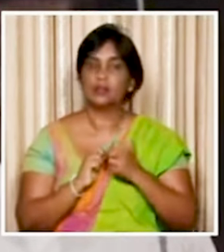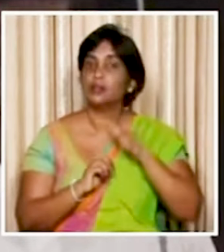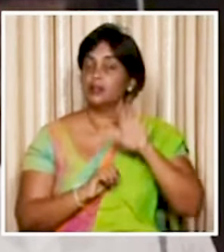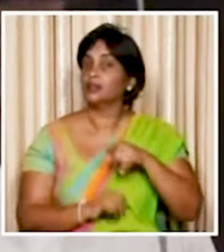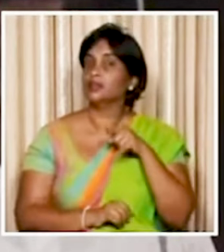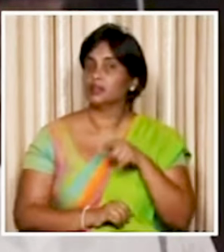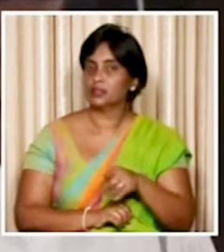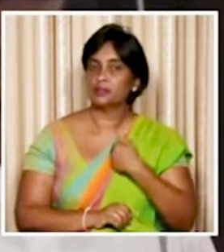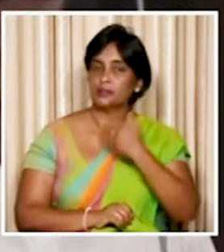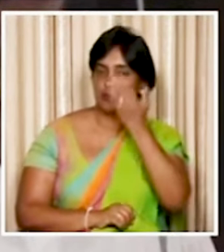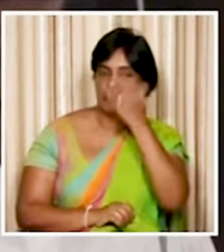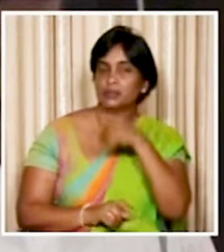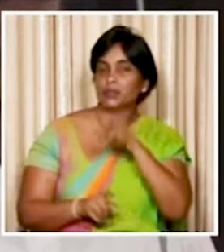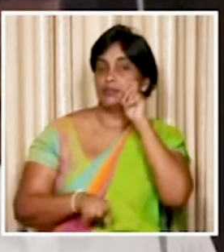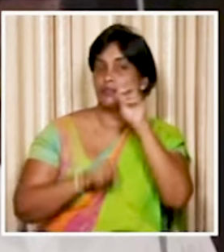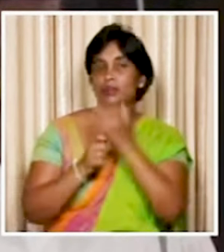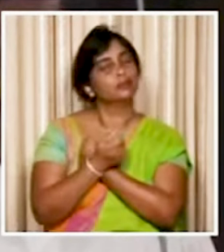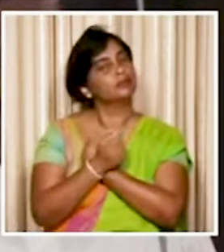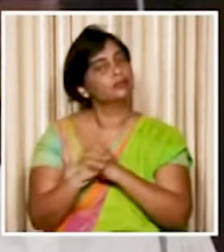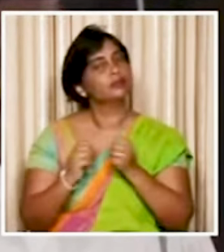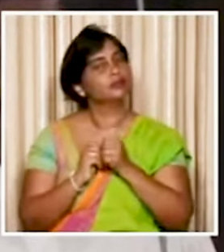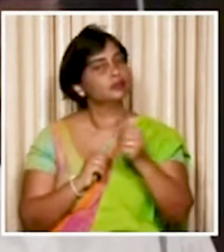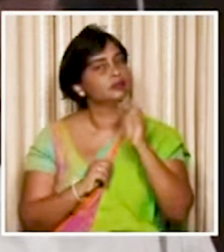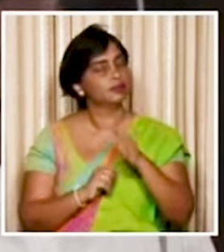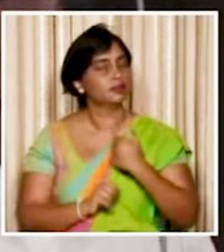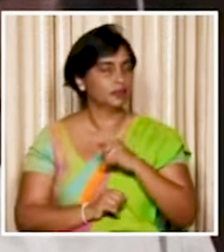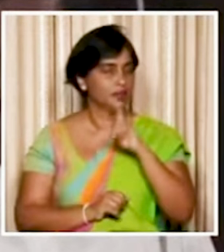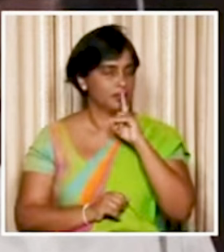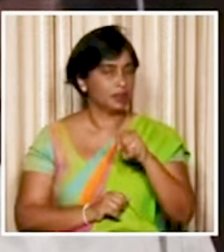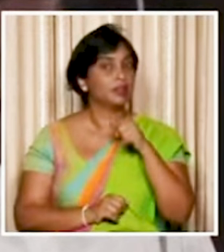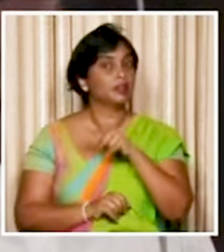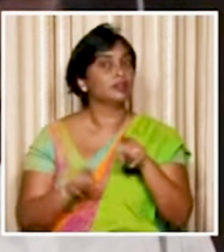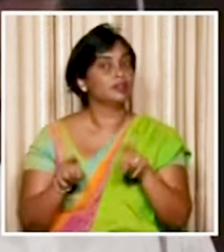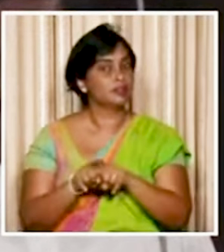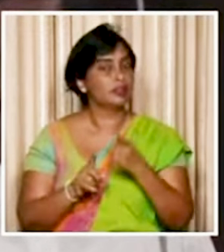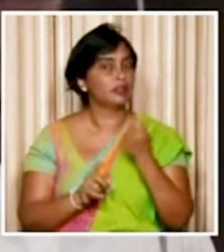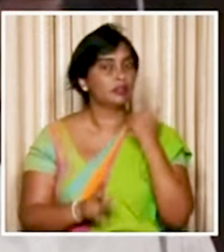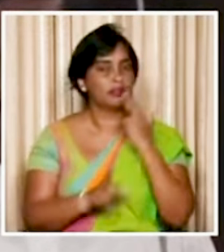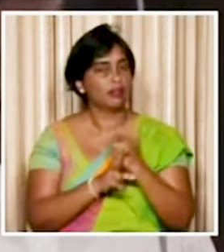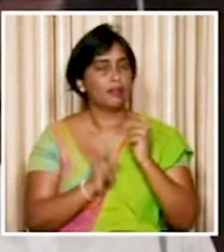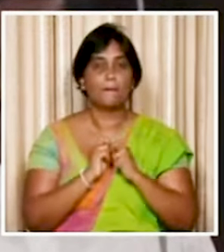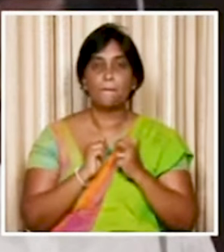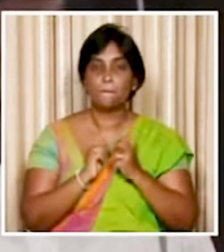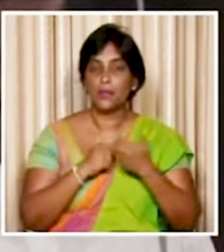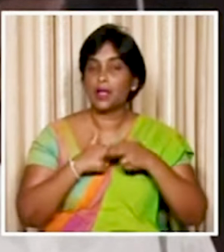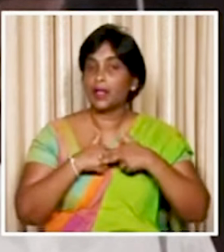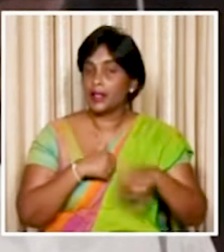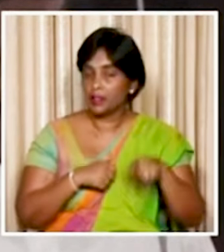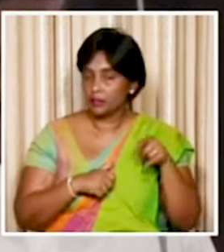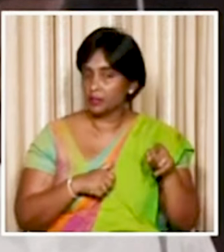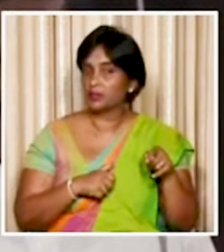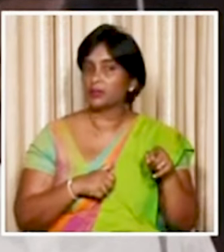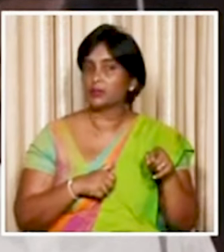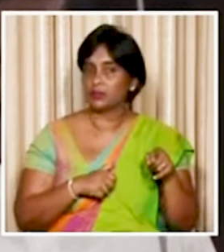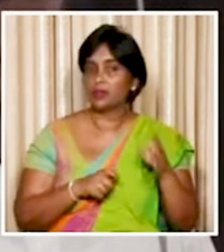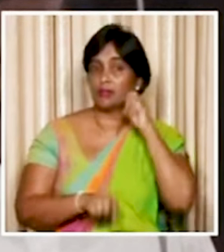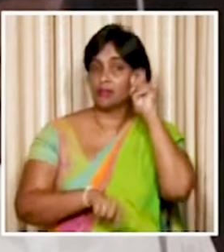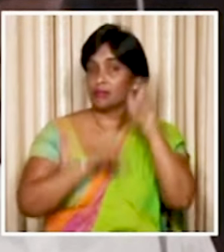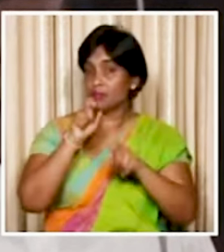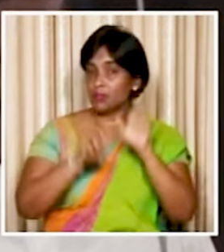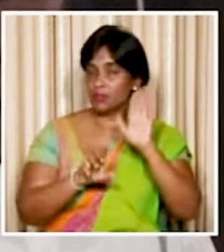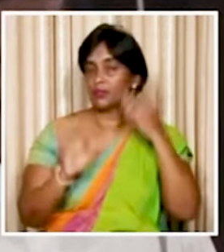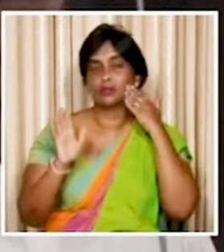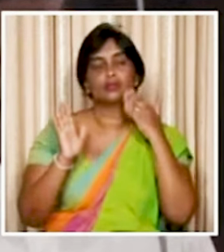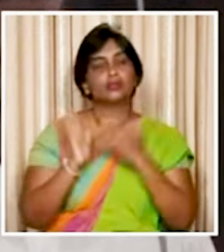விடுதலை செய்ய வேண்டும். அதே நேரத்தில் பொருளாதார நெருக்கடிக்கு காரணமாக நீதிமன்ற தீர்ப்பை